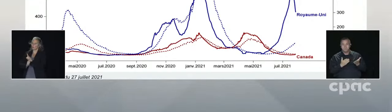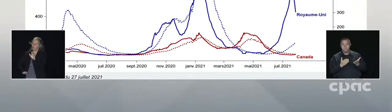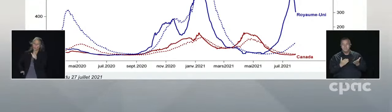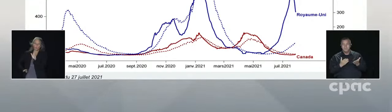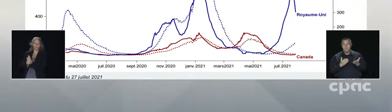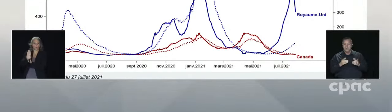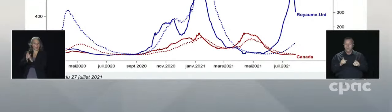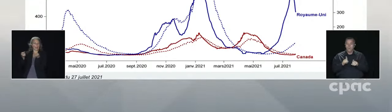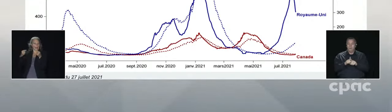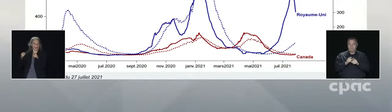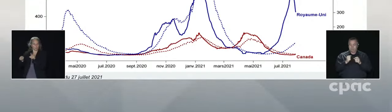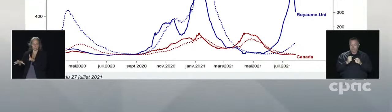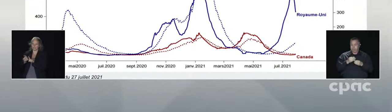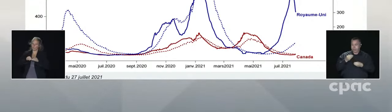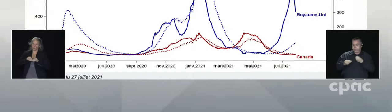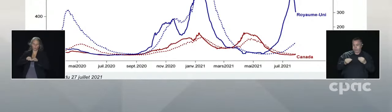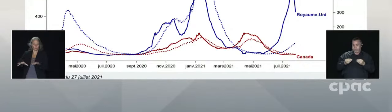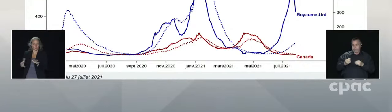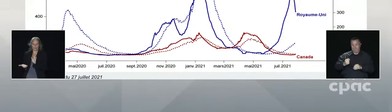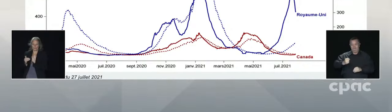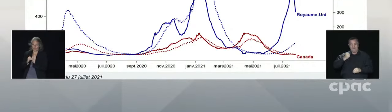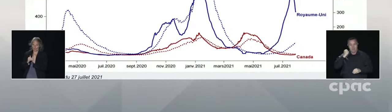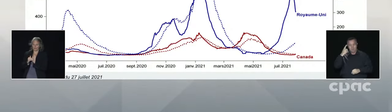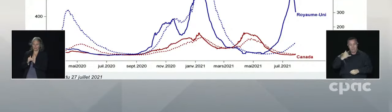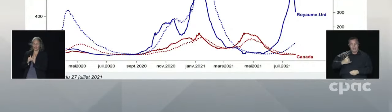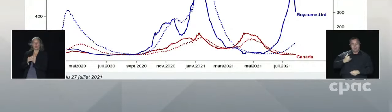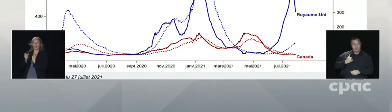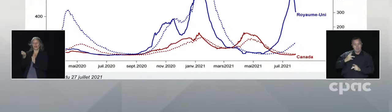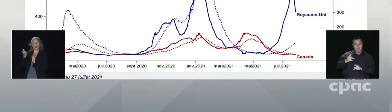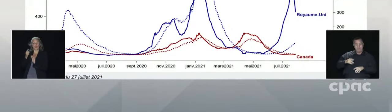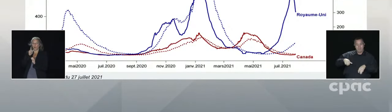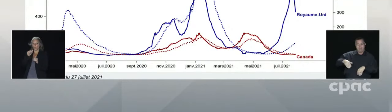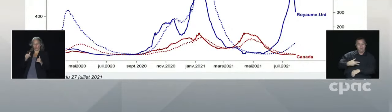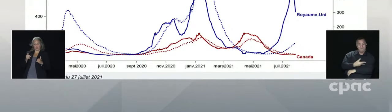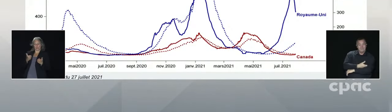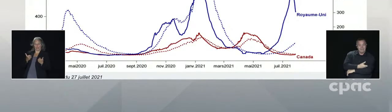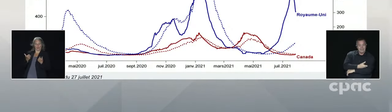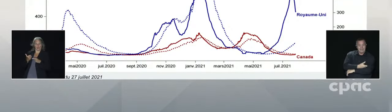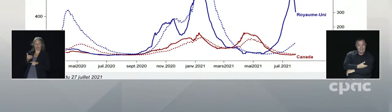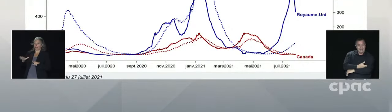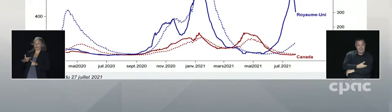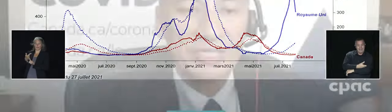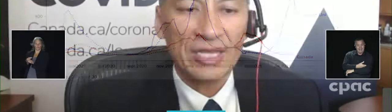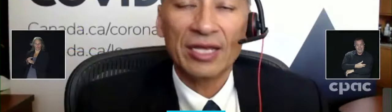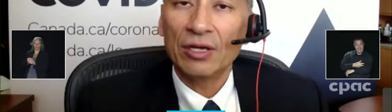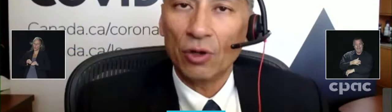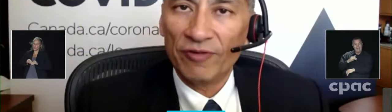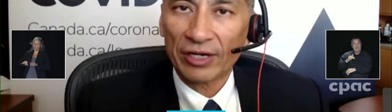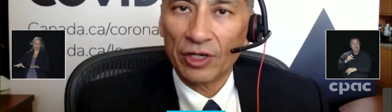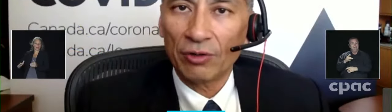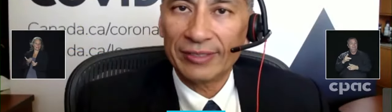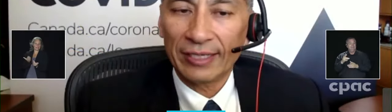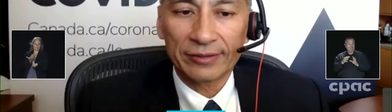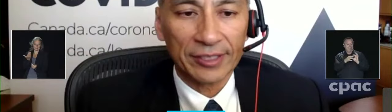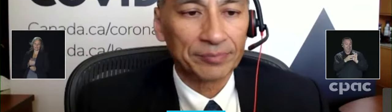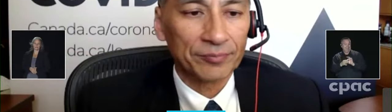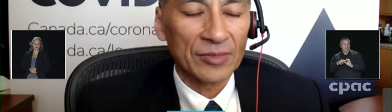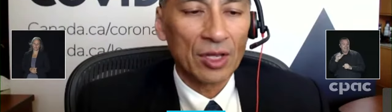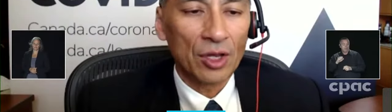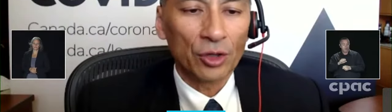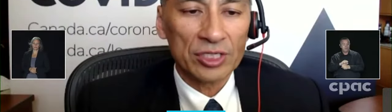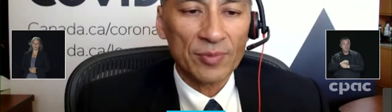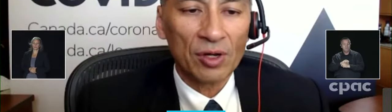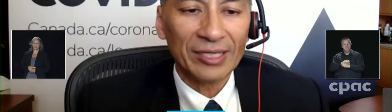qu'une transmission élevée chez les jeunes personnes non vaccinées, en présence d'une vague associée au variant